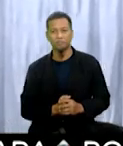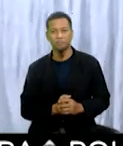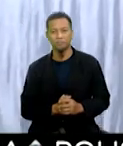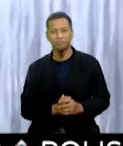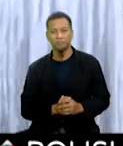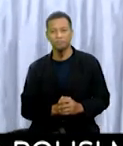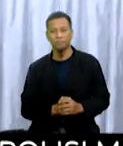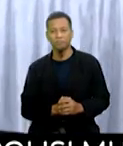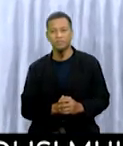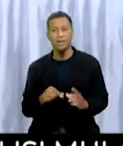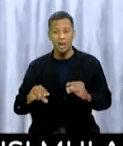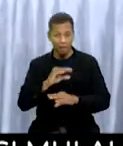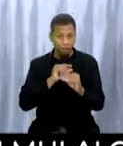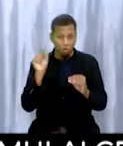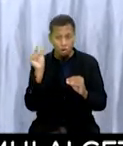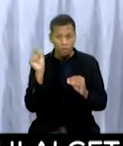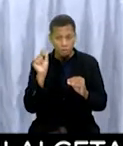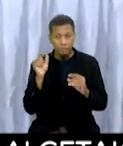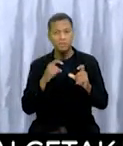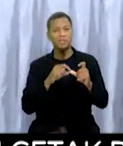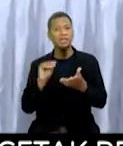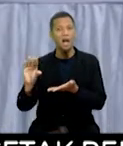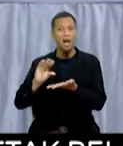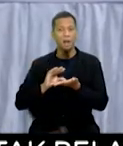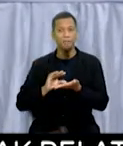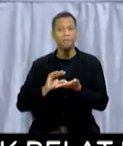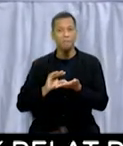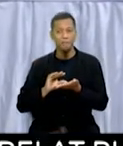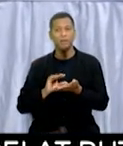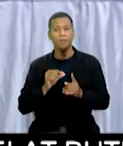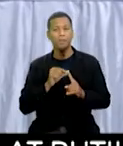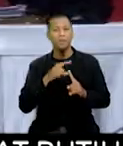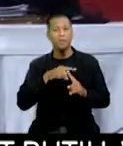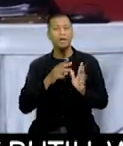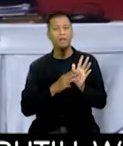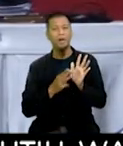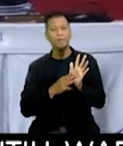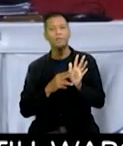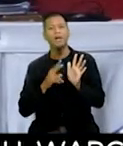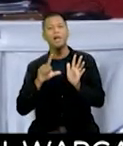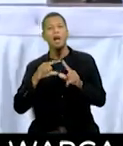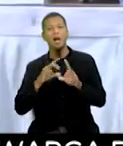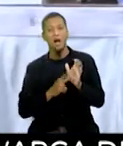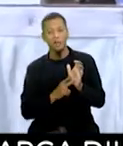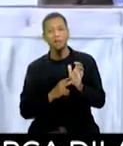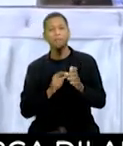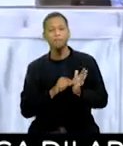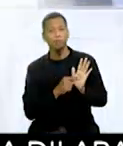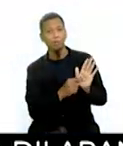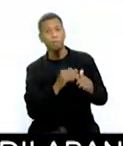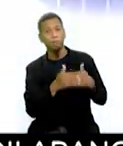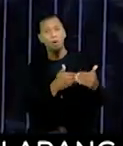Dalam rapat umum pemegang saham tahunan 2021, PT MNC Land TBK memaparkan progres dua proyek besar yang menjadi